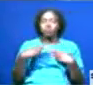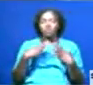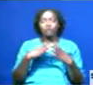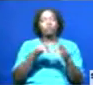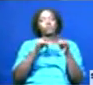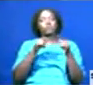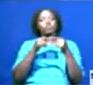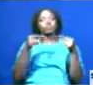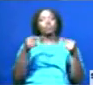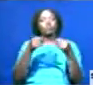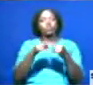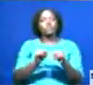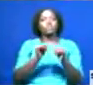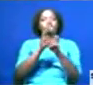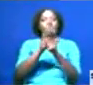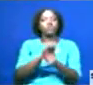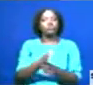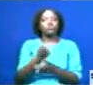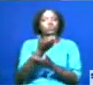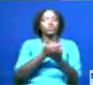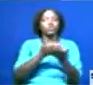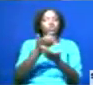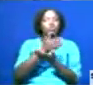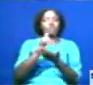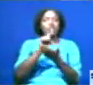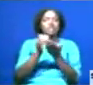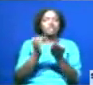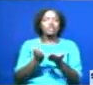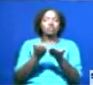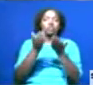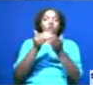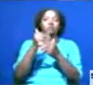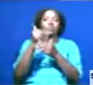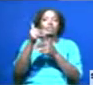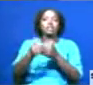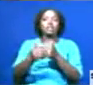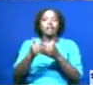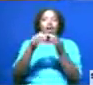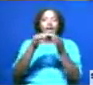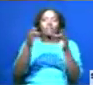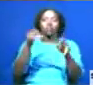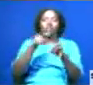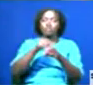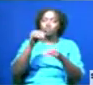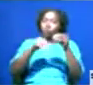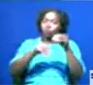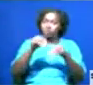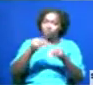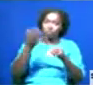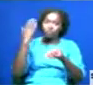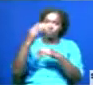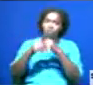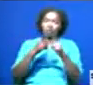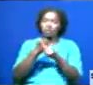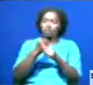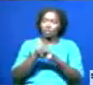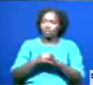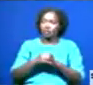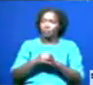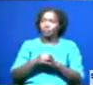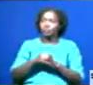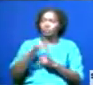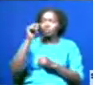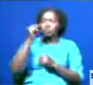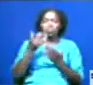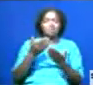upinzani kwa kujaribu kuhujumu uchumi ambao unazidi kuimarika baada ya kushuhudia kipindi kirefu cha uchaguzi mkuu mwaka jana. Huku Mombasa